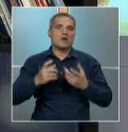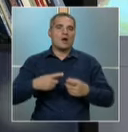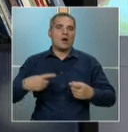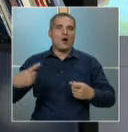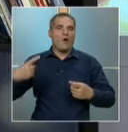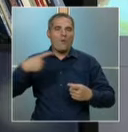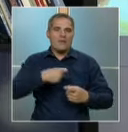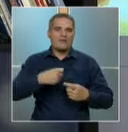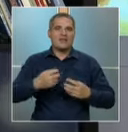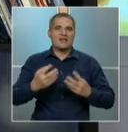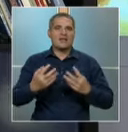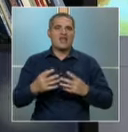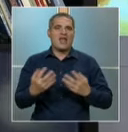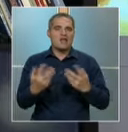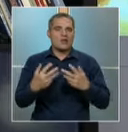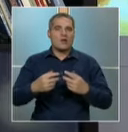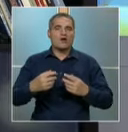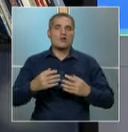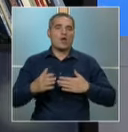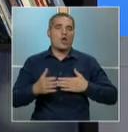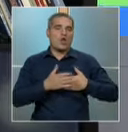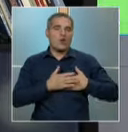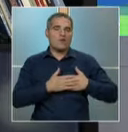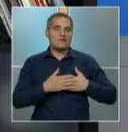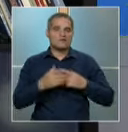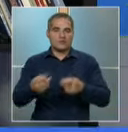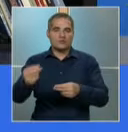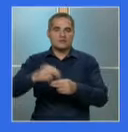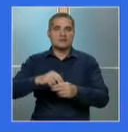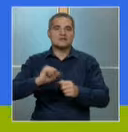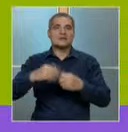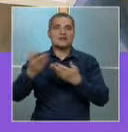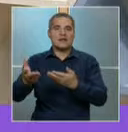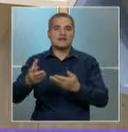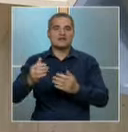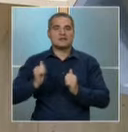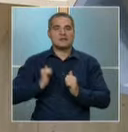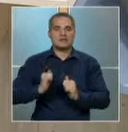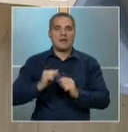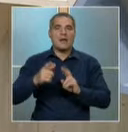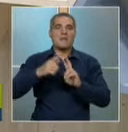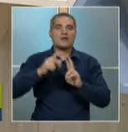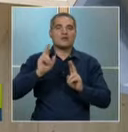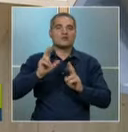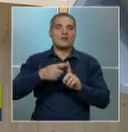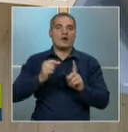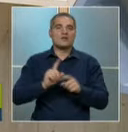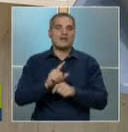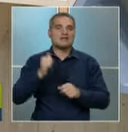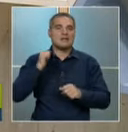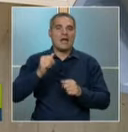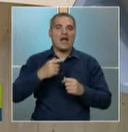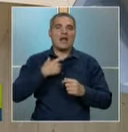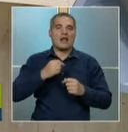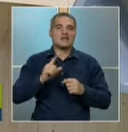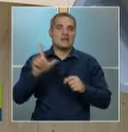ли технологиите духовността. Ето нашите участници и техните тези. Аз съм Петя Костадинова от 11-я клас и уча в